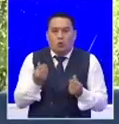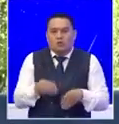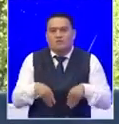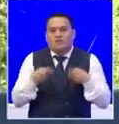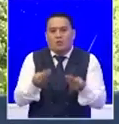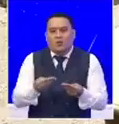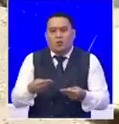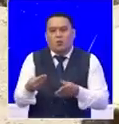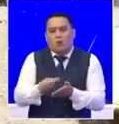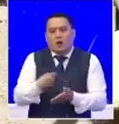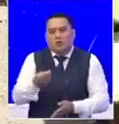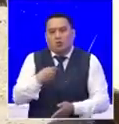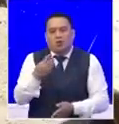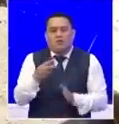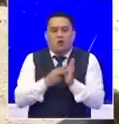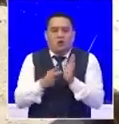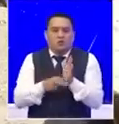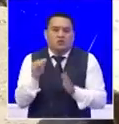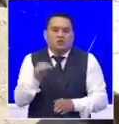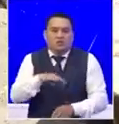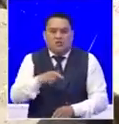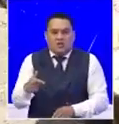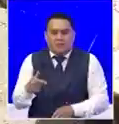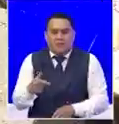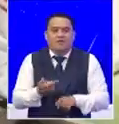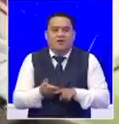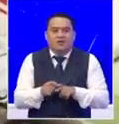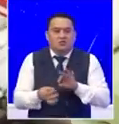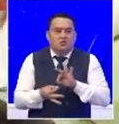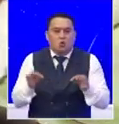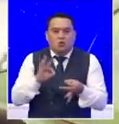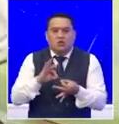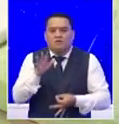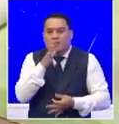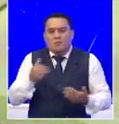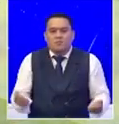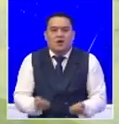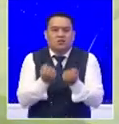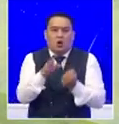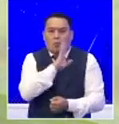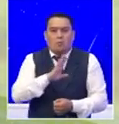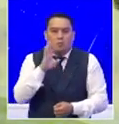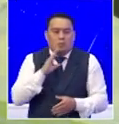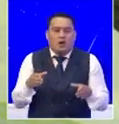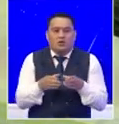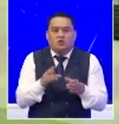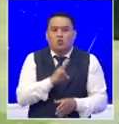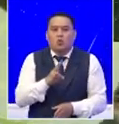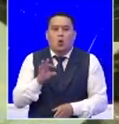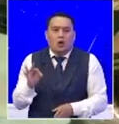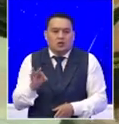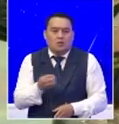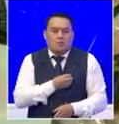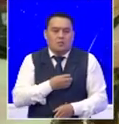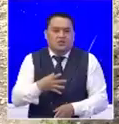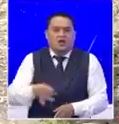и госпособий в размере около 80 тысяч тенге. В этот нелегкий период поддержку многодетной матери оказала партия Нур Отан и